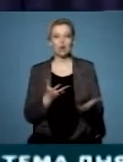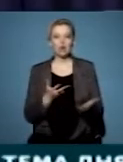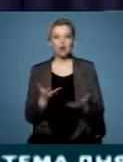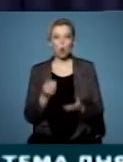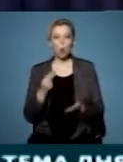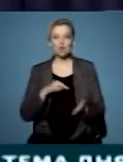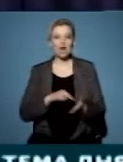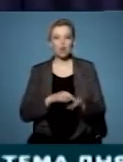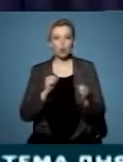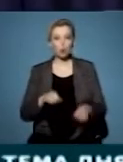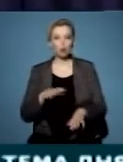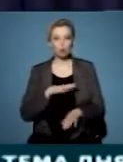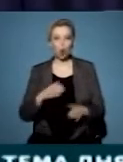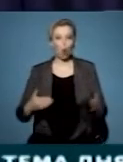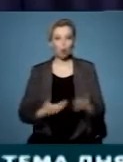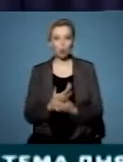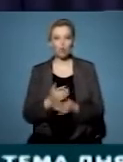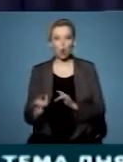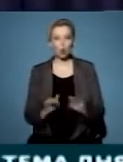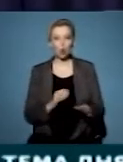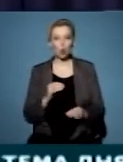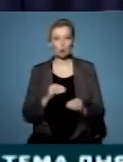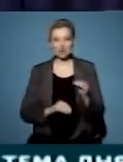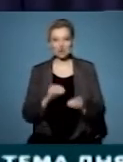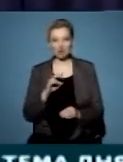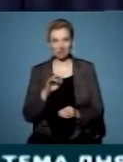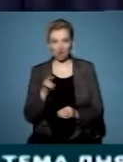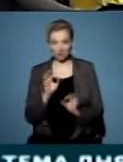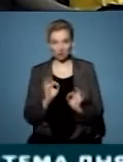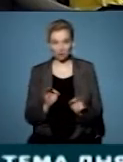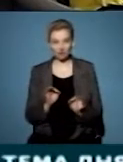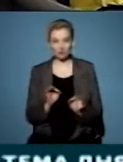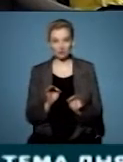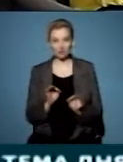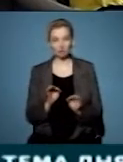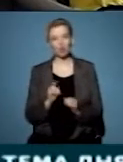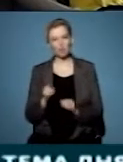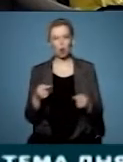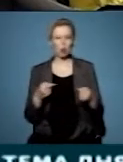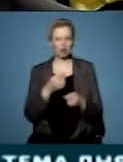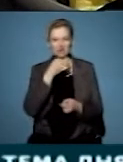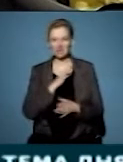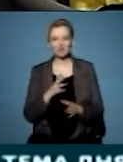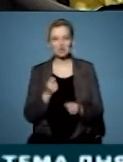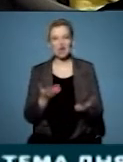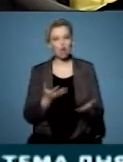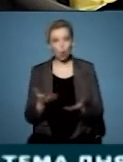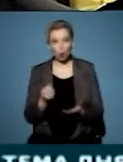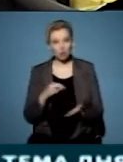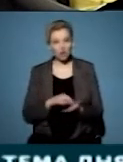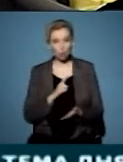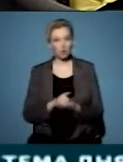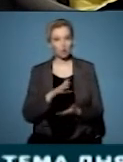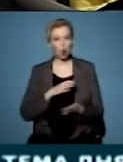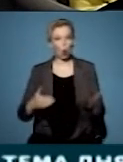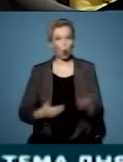за якого тарифу може бути оновлений рухомий склад, так? Ну, він конкретно не сказав, за якого саме тарифу має